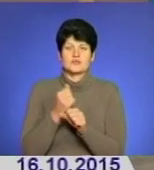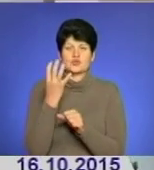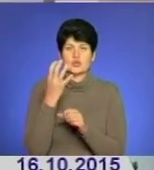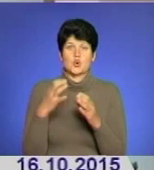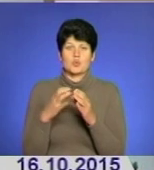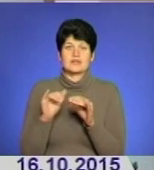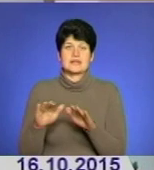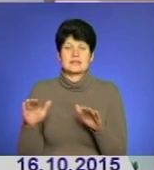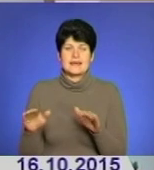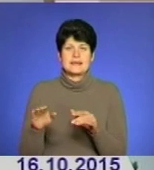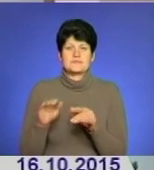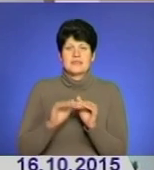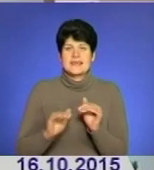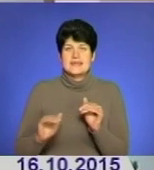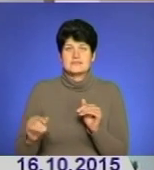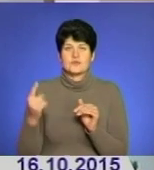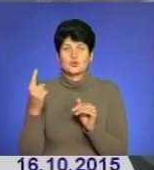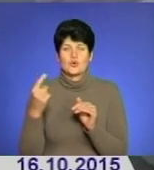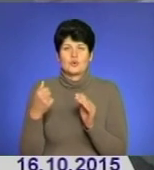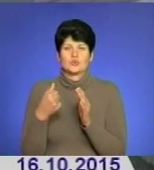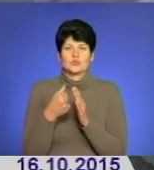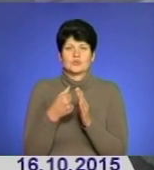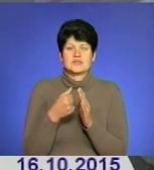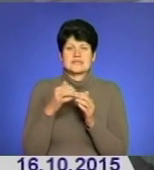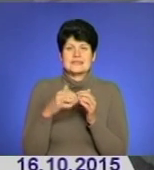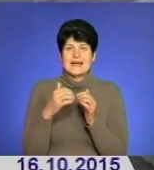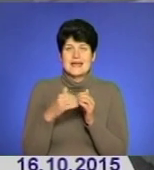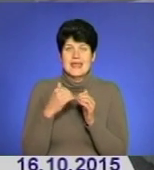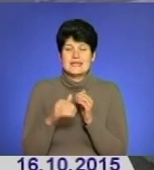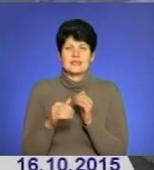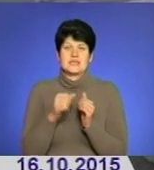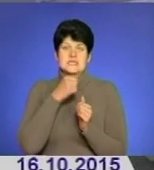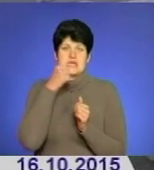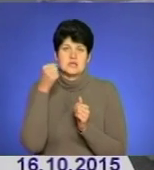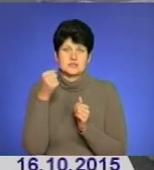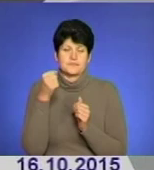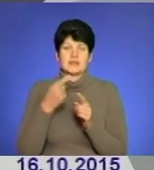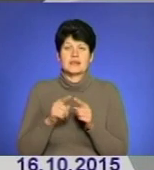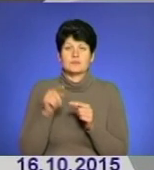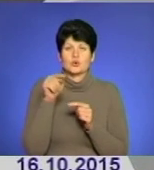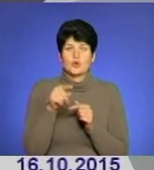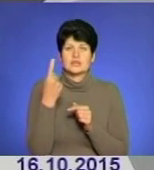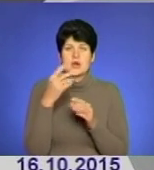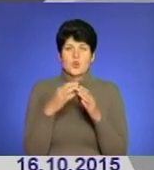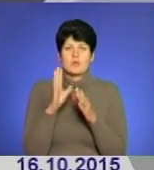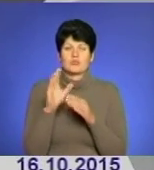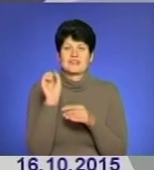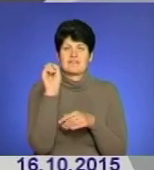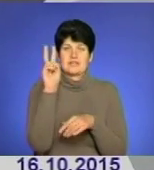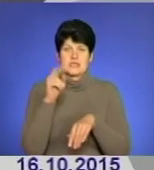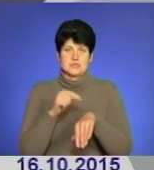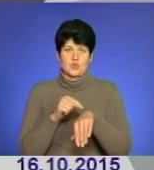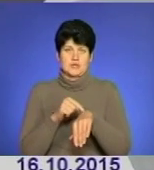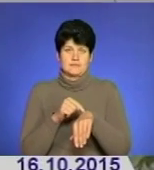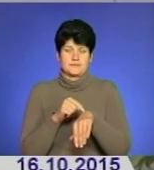дітей. Ясельна для дітей від 1 року, молодша, середня та старша. Окрім цього, одна група буде 12-година.